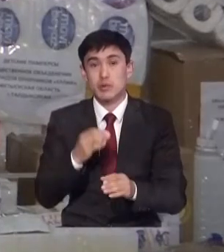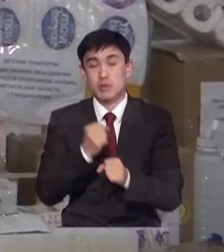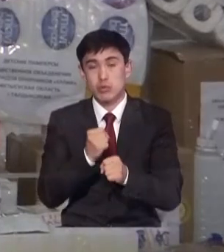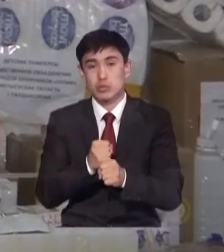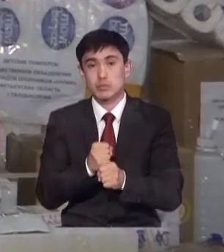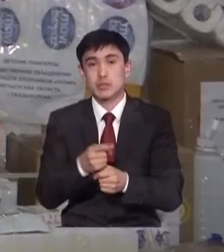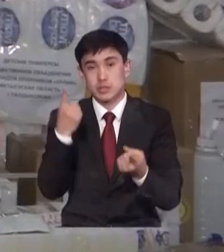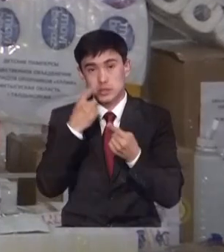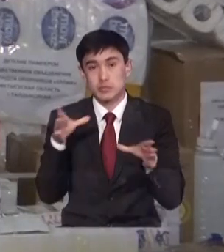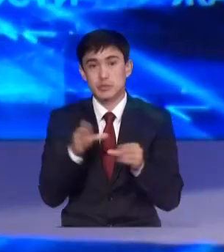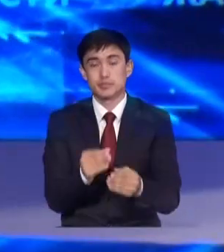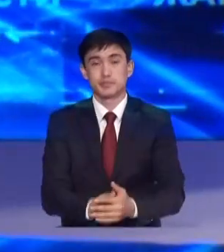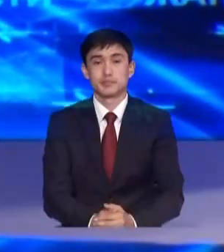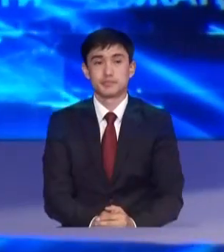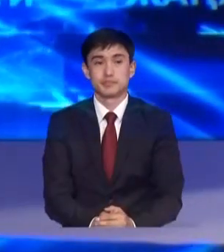работаем сообща.